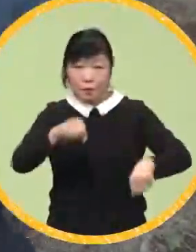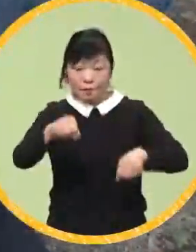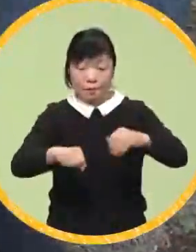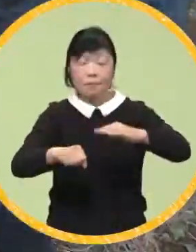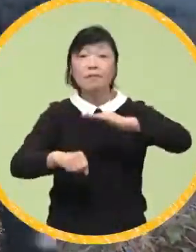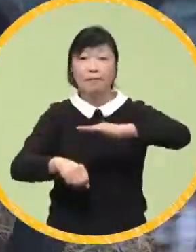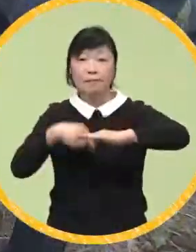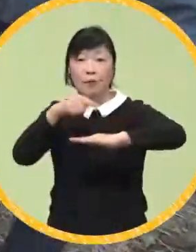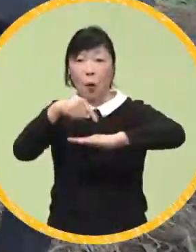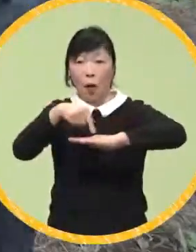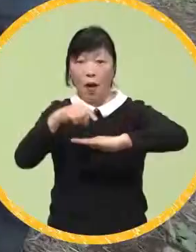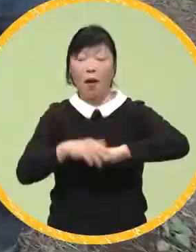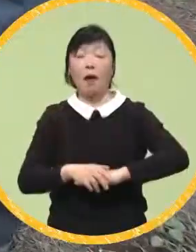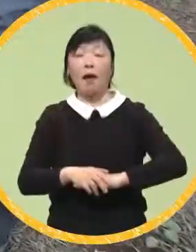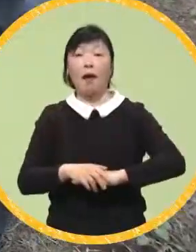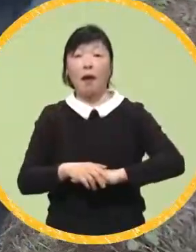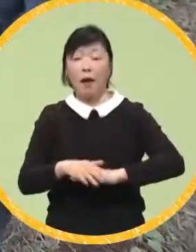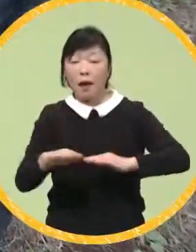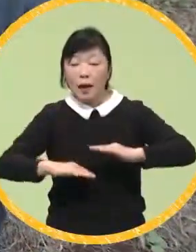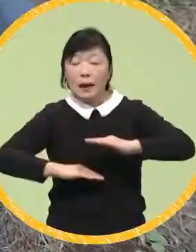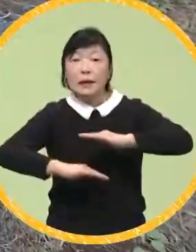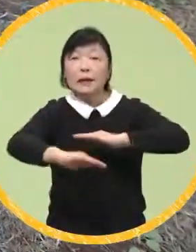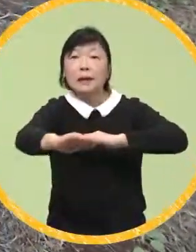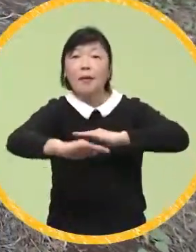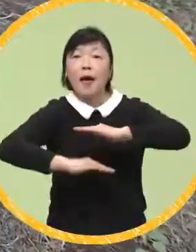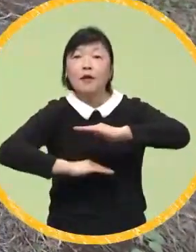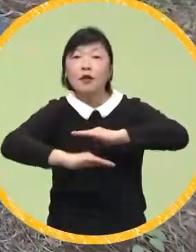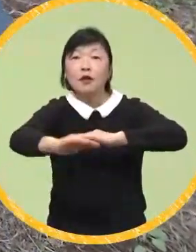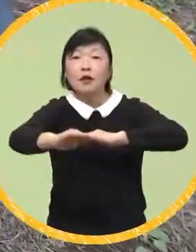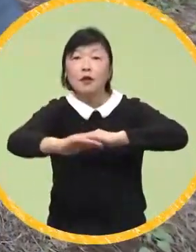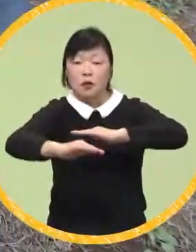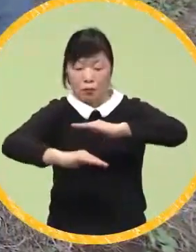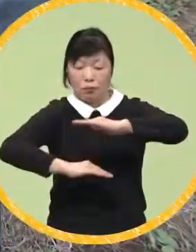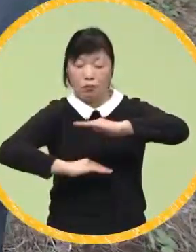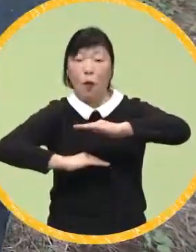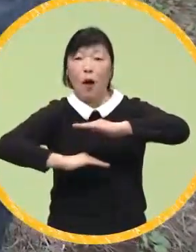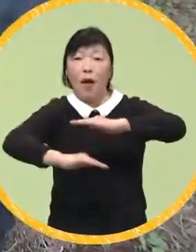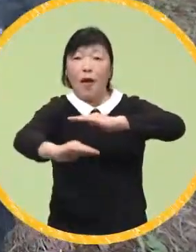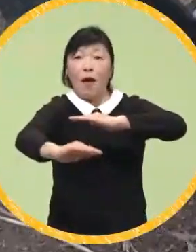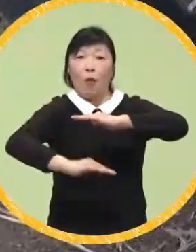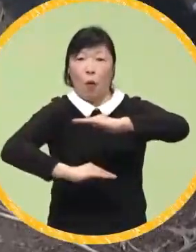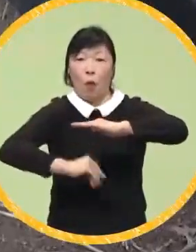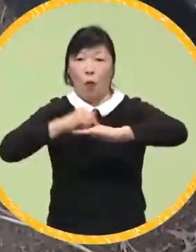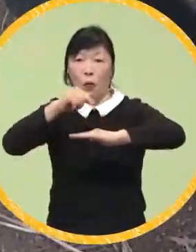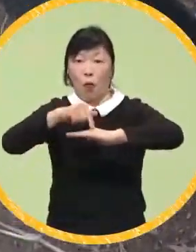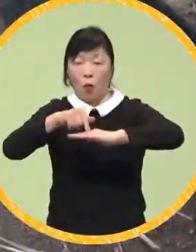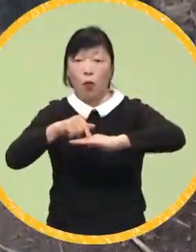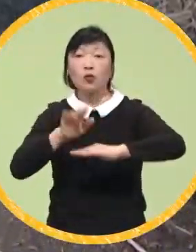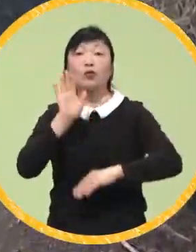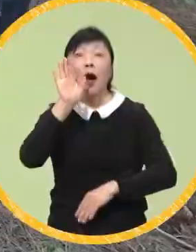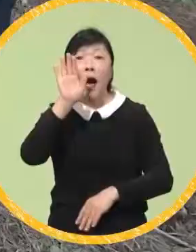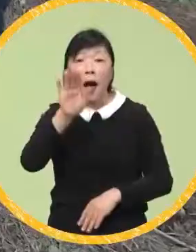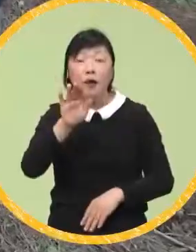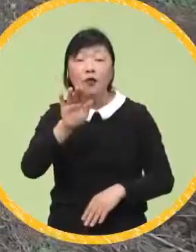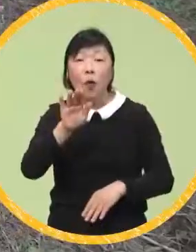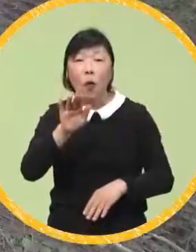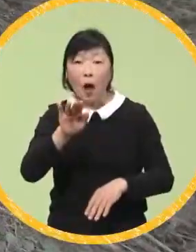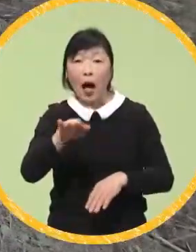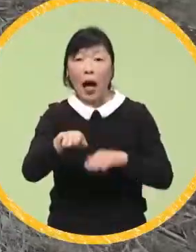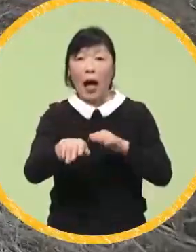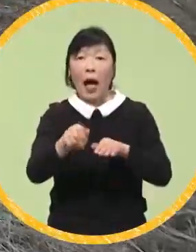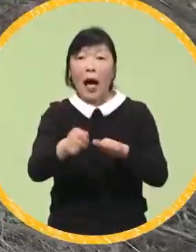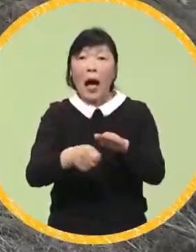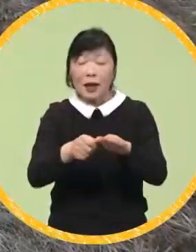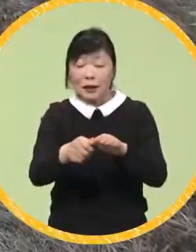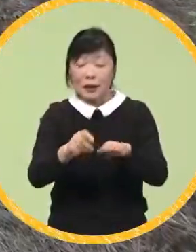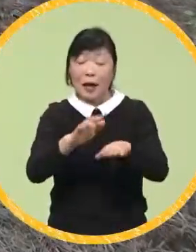位置はまず最初なんですけど地面と絶対平行にして守ってあげてくださいその後も足の乗せる位置も